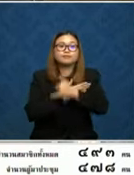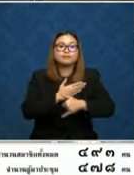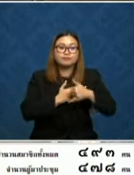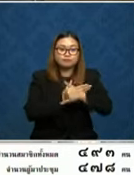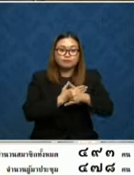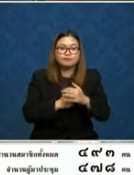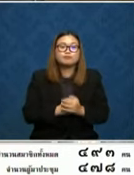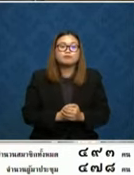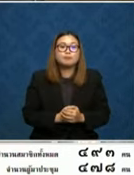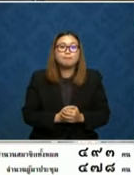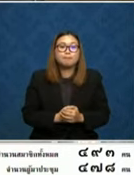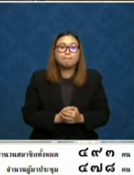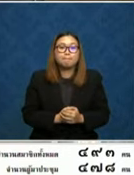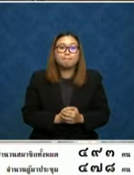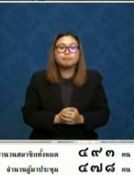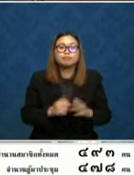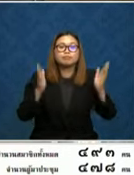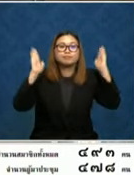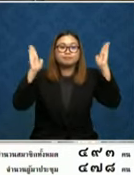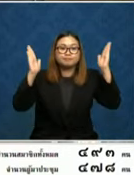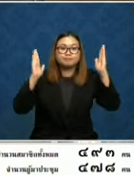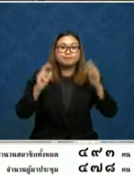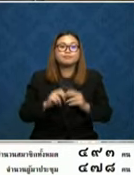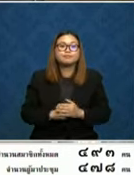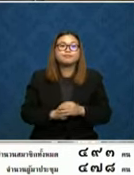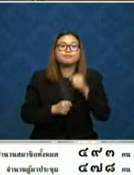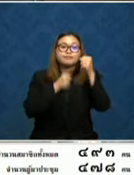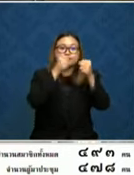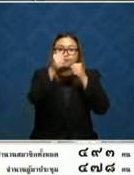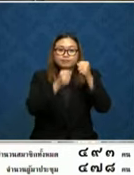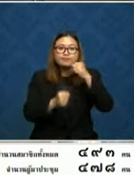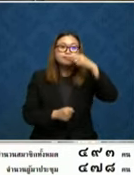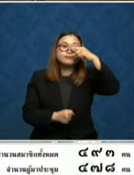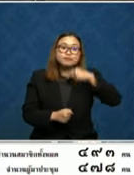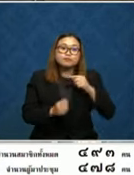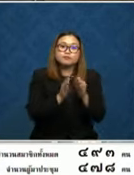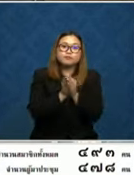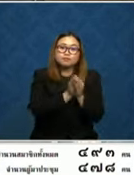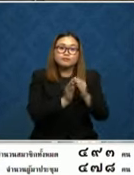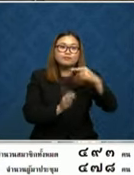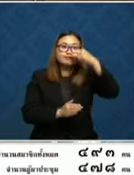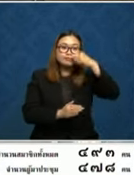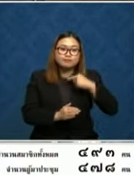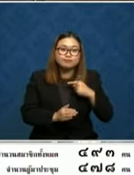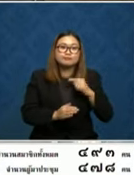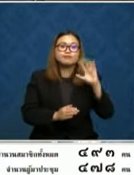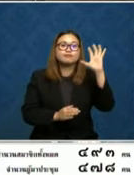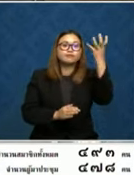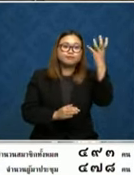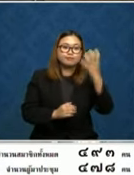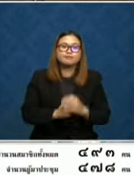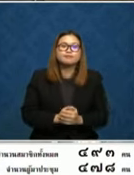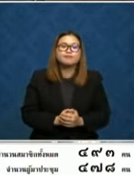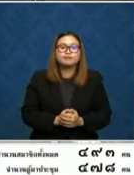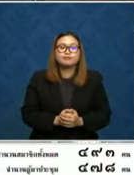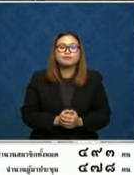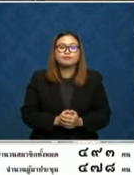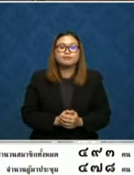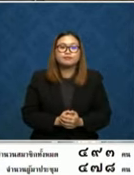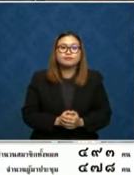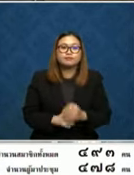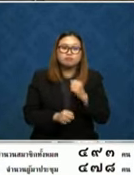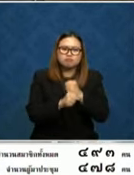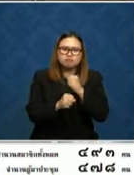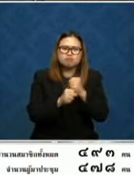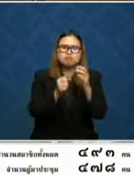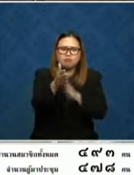ะครับเรื่องมวยไทยทำมาสักพักนะครับเรื่องร้านอาหารไทยครัวไทยสู่ครัวโลกอันนี้ก็ทำมานานนะครับทีนี้โ